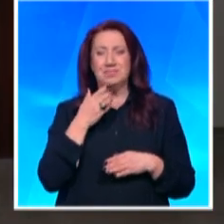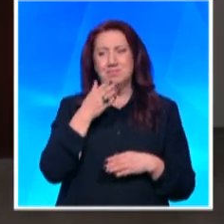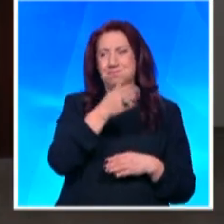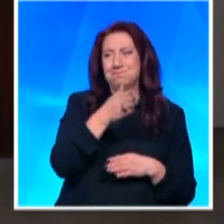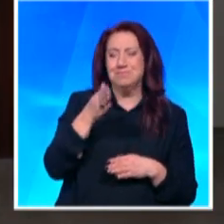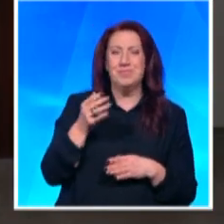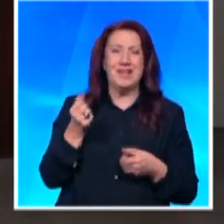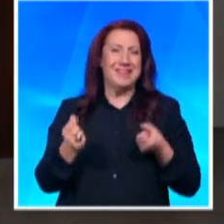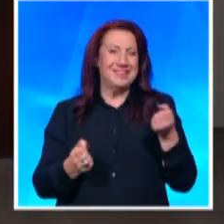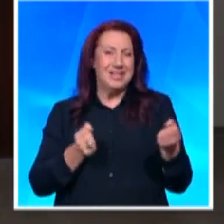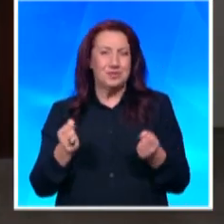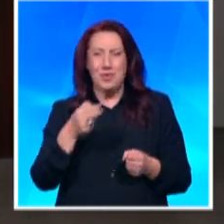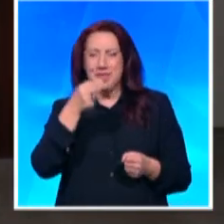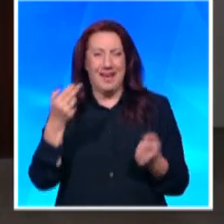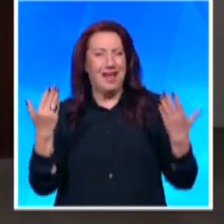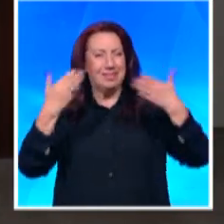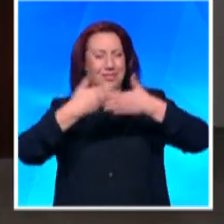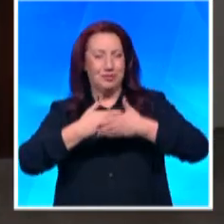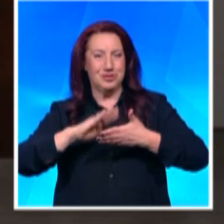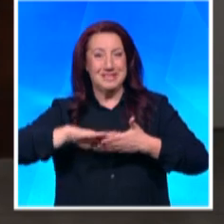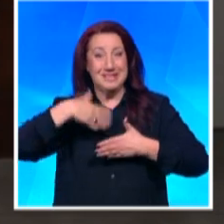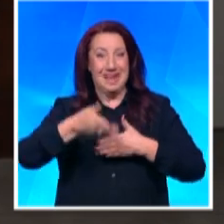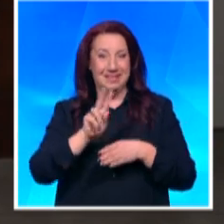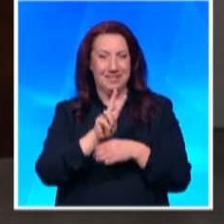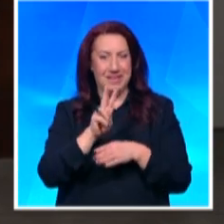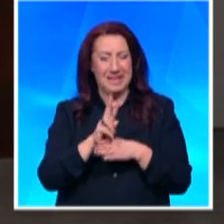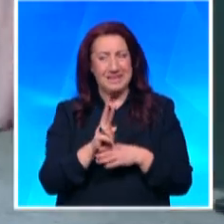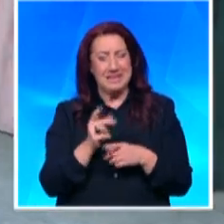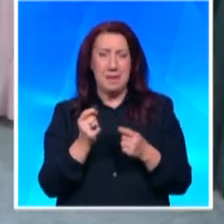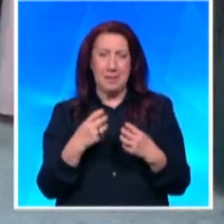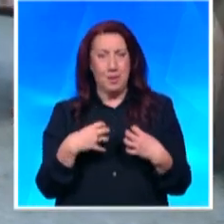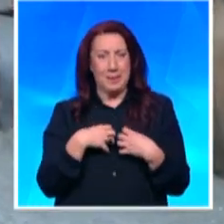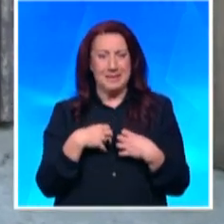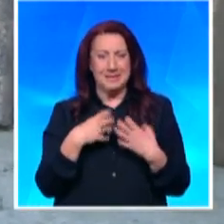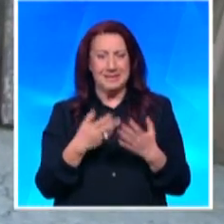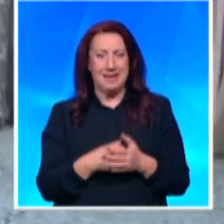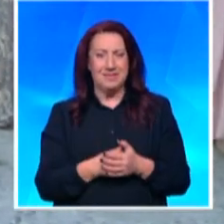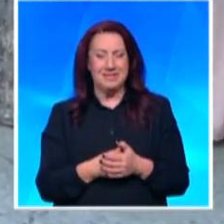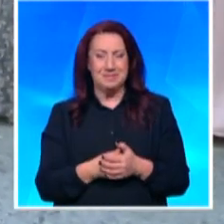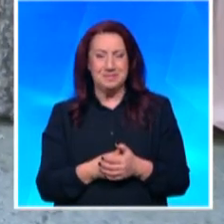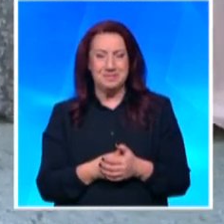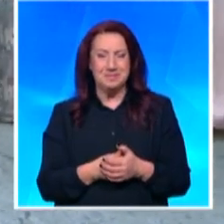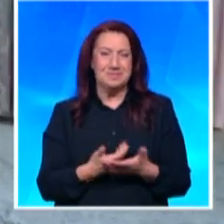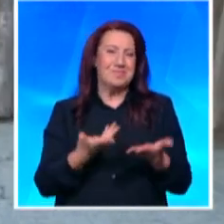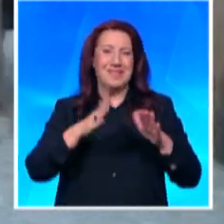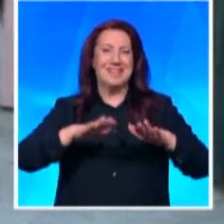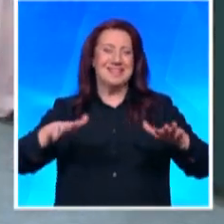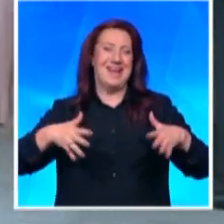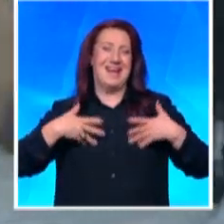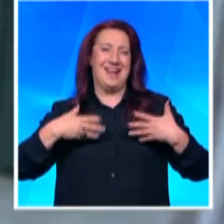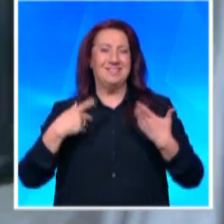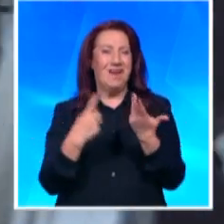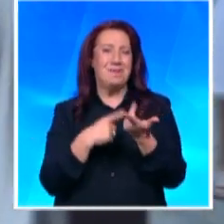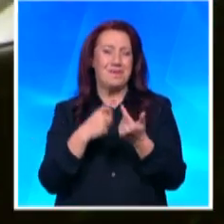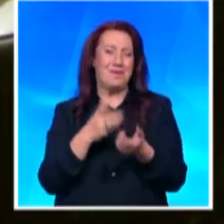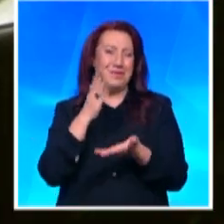клубове, може така да е малко по-притеснително. 10, 11, 12!